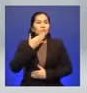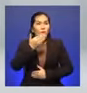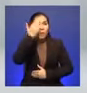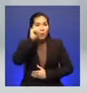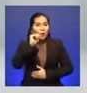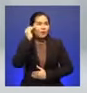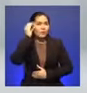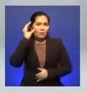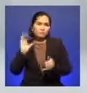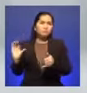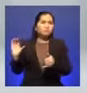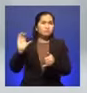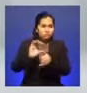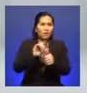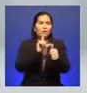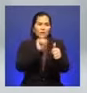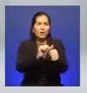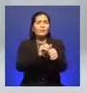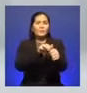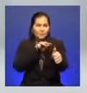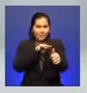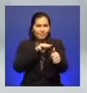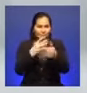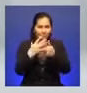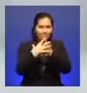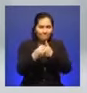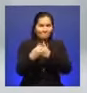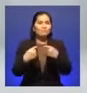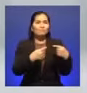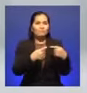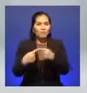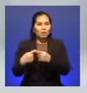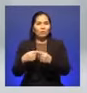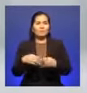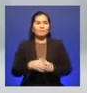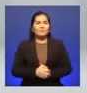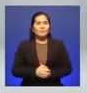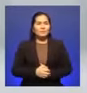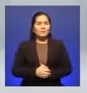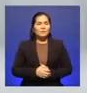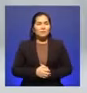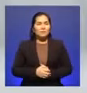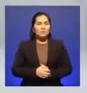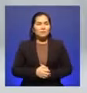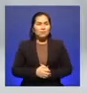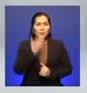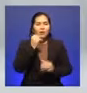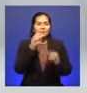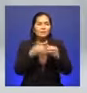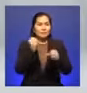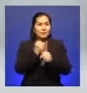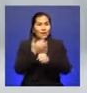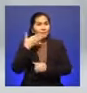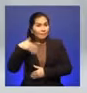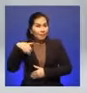ความรู้ไปให้กับแกนนำของผู้ต้องขังในการจัดการเองเมื่อถอนตัวออกจากเรือนจำแล้วก็ยังมี